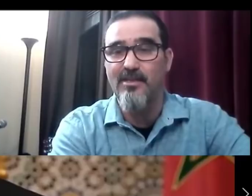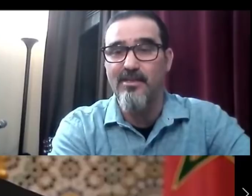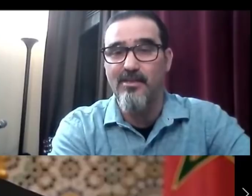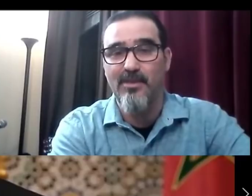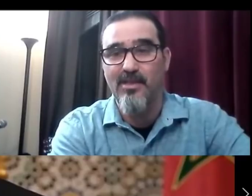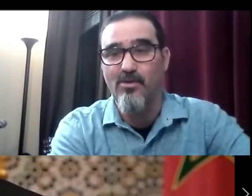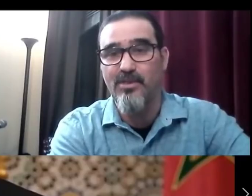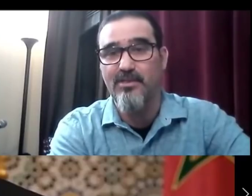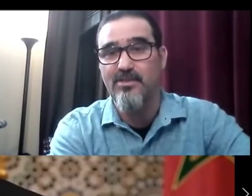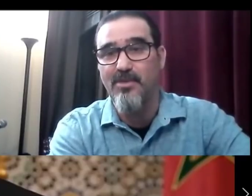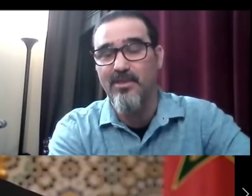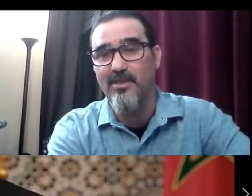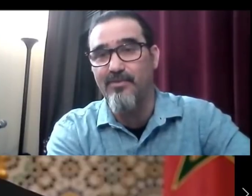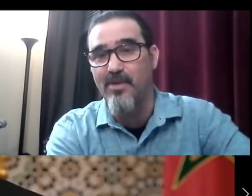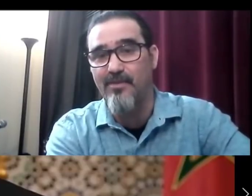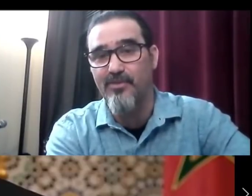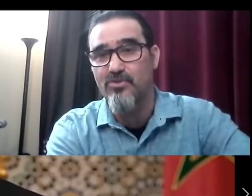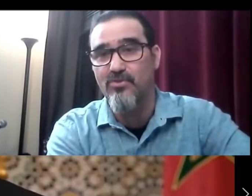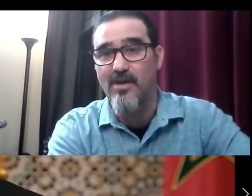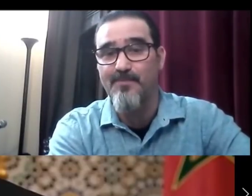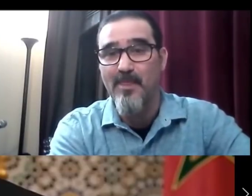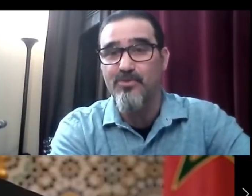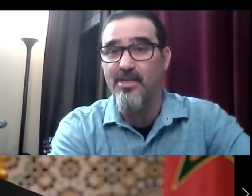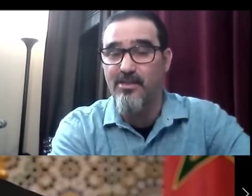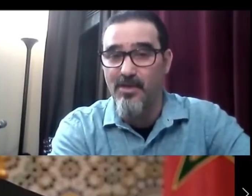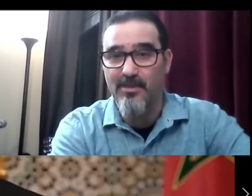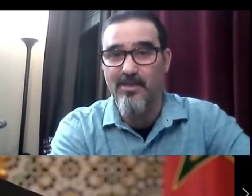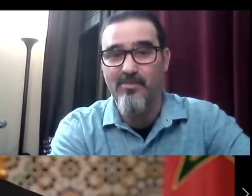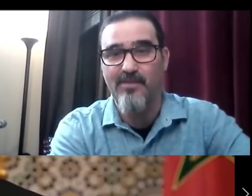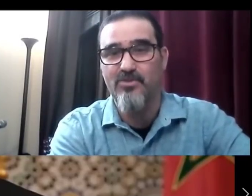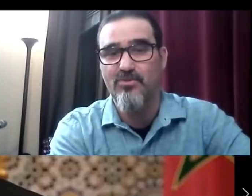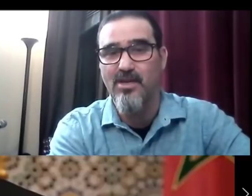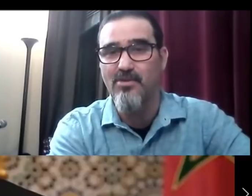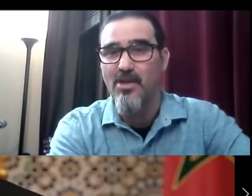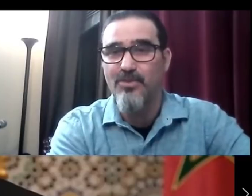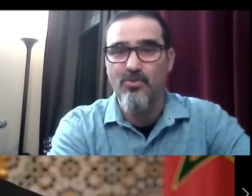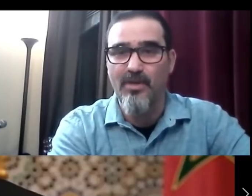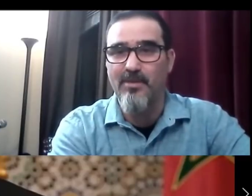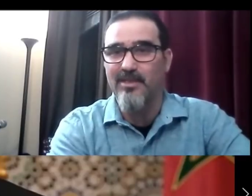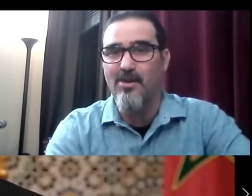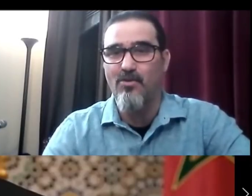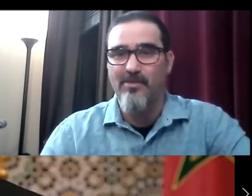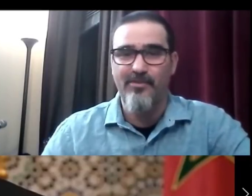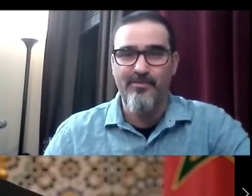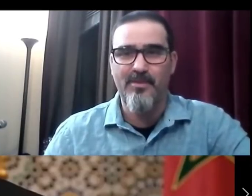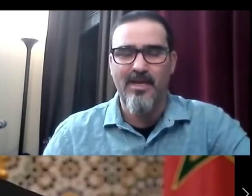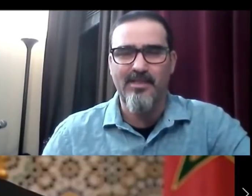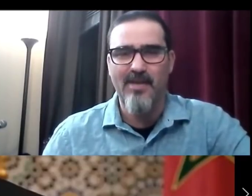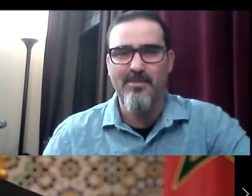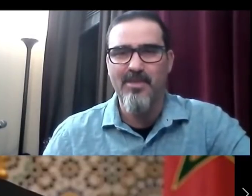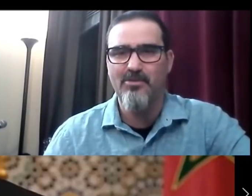اللي تيعتقل عباد الله وتيغتصب عباد الله في مخافر الشرطه، تيعذب عباد الله في مخافر الشرطه، تيصور عباد الله وهما